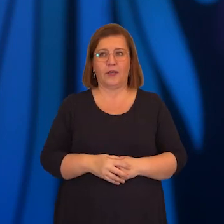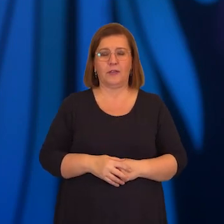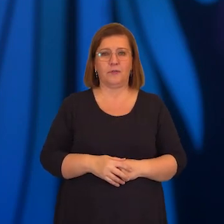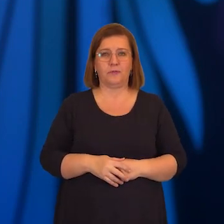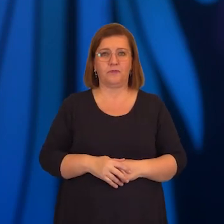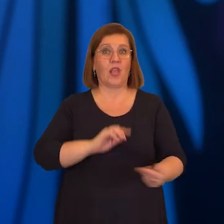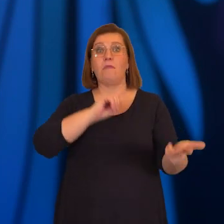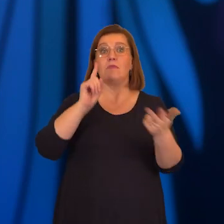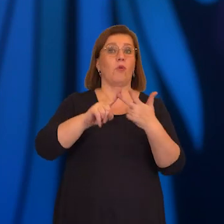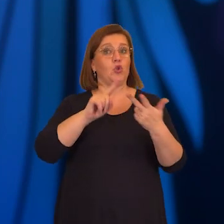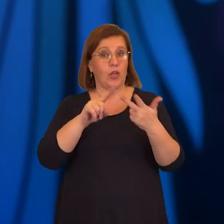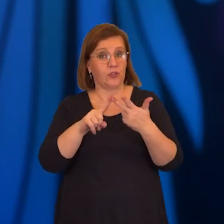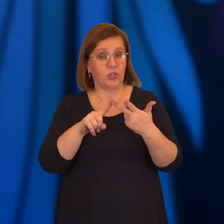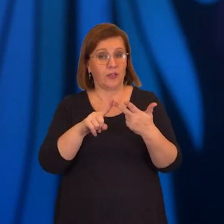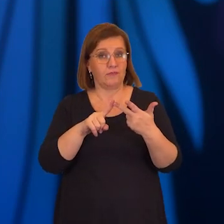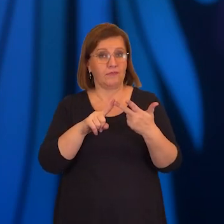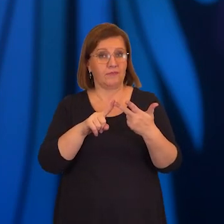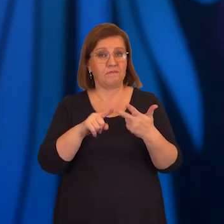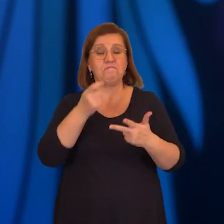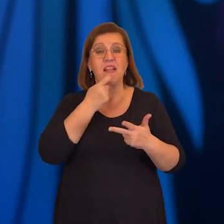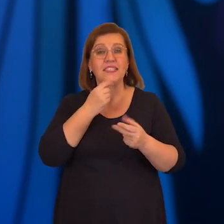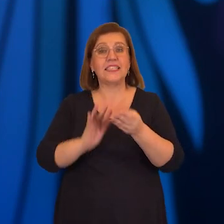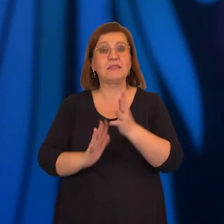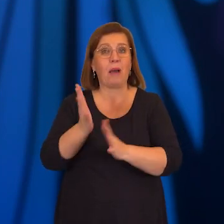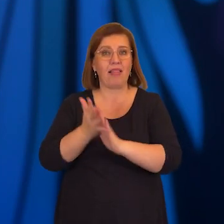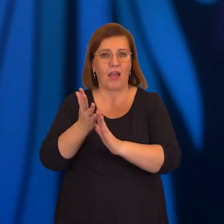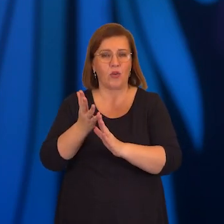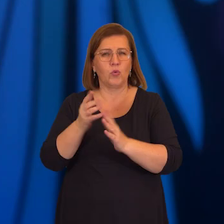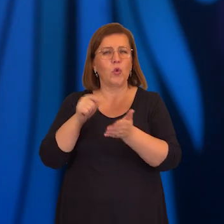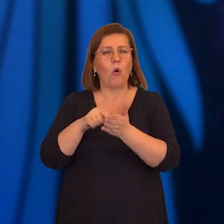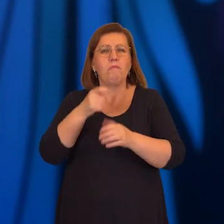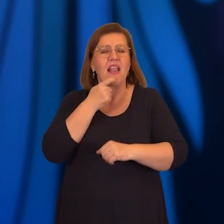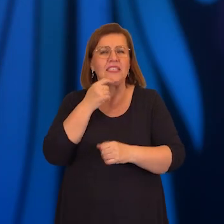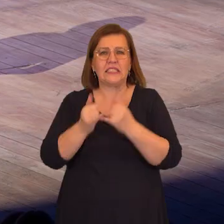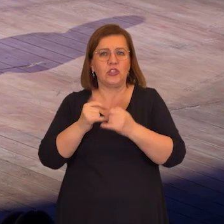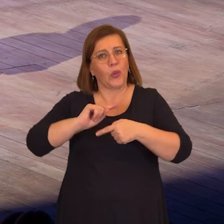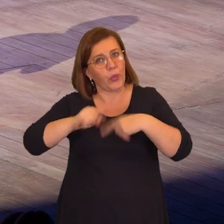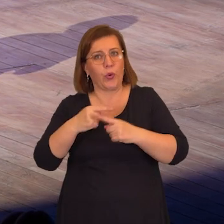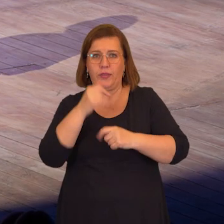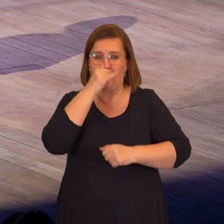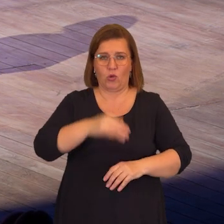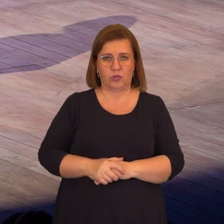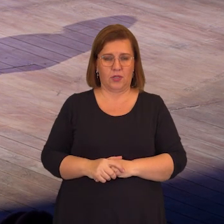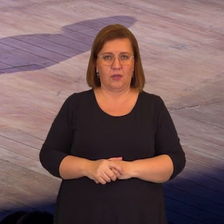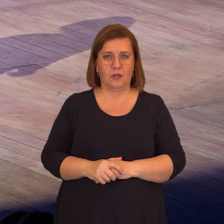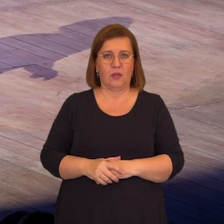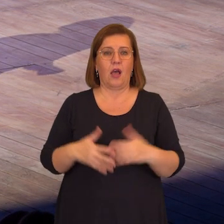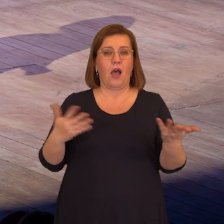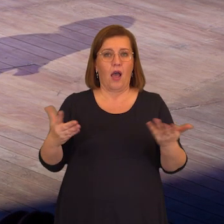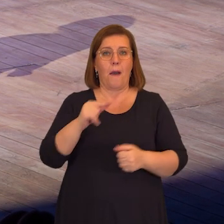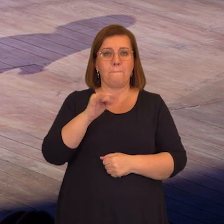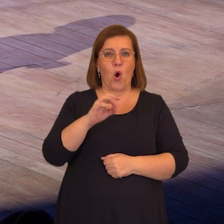trzecie, spalają plastik, którego nie da się użyć. Rozerwanie wiązania